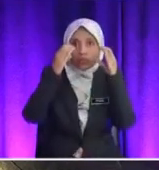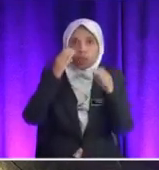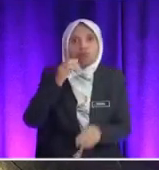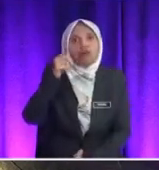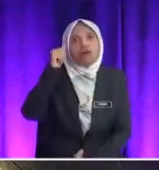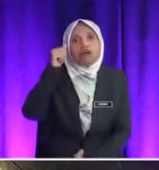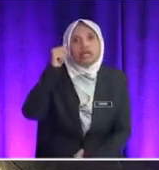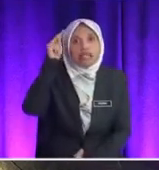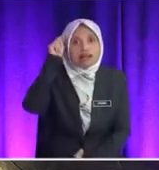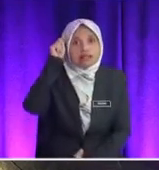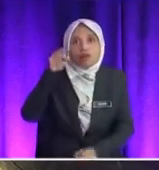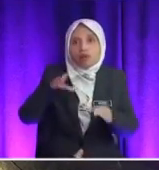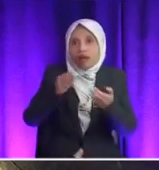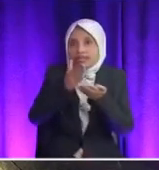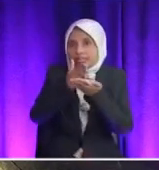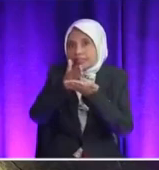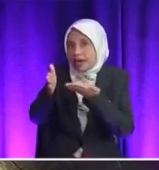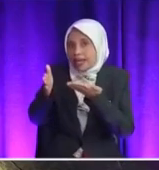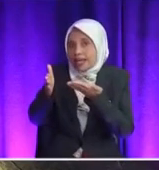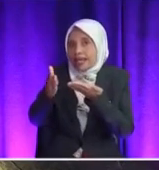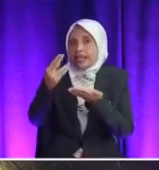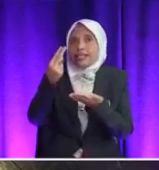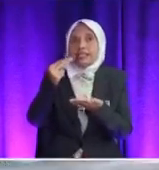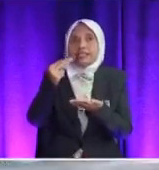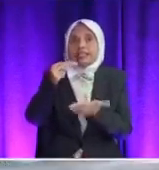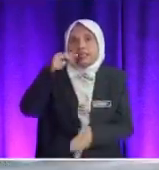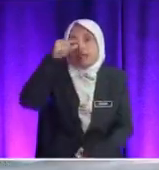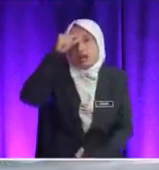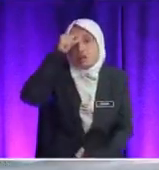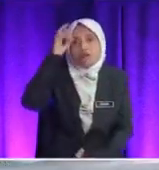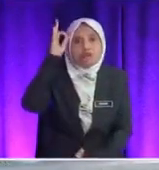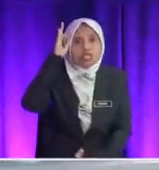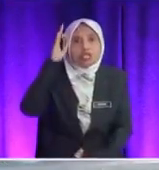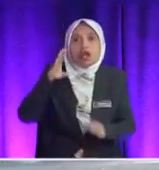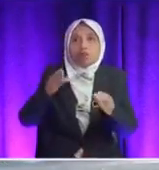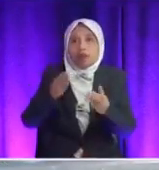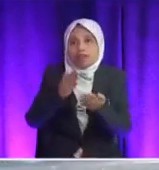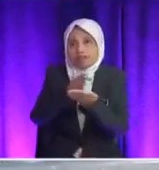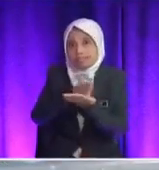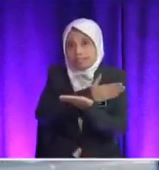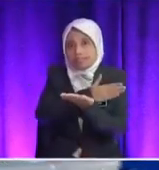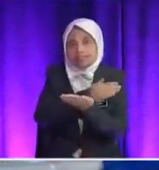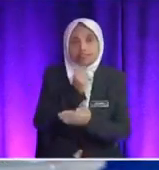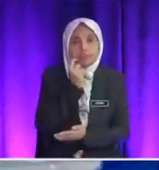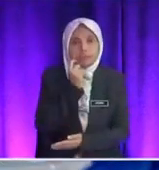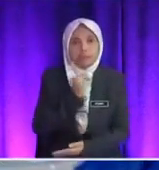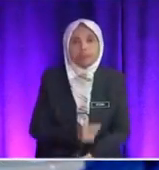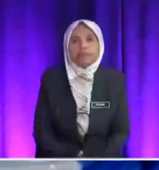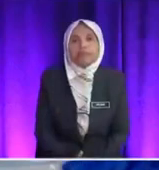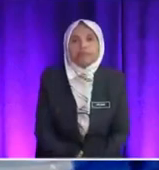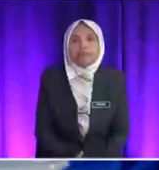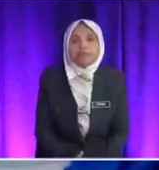baik yuk pasalnya pastikan ketahuan setorannya boleh di